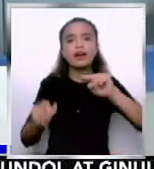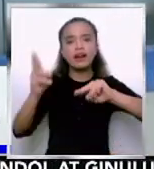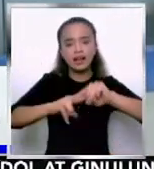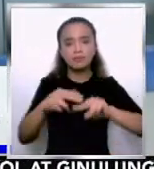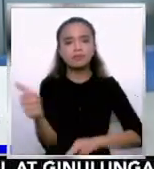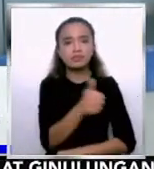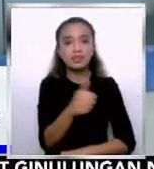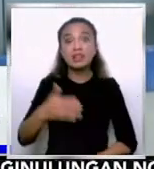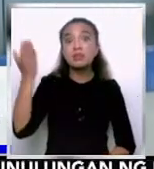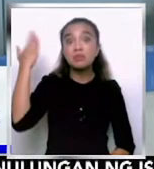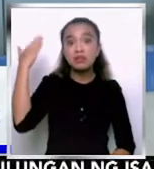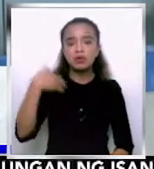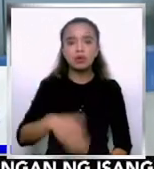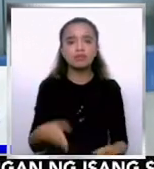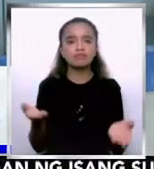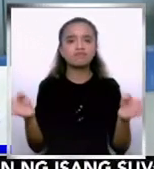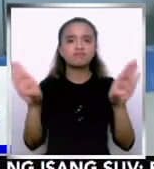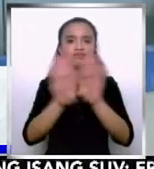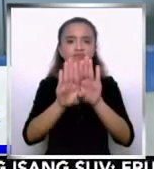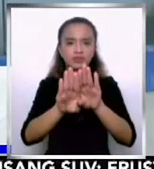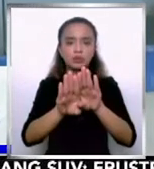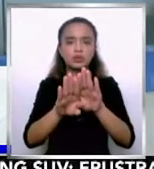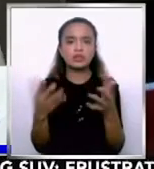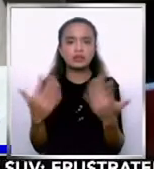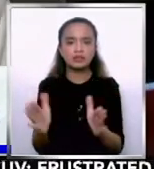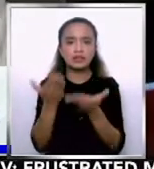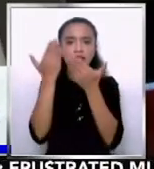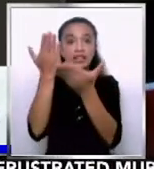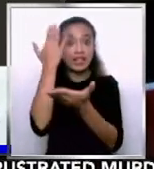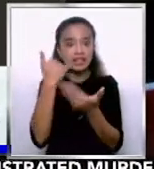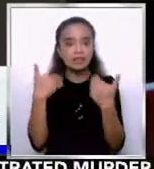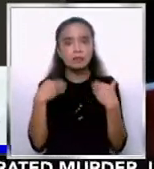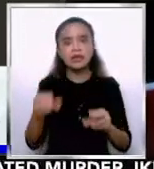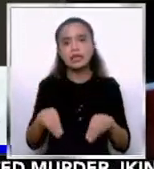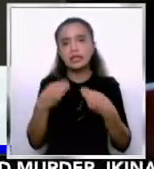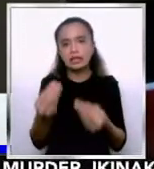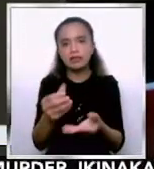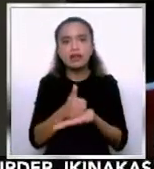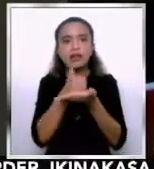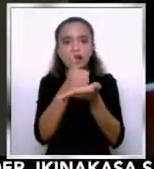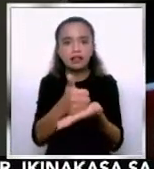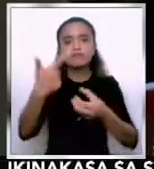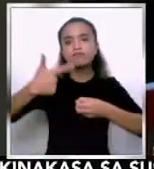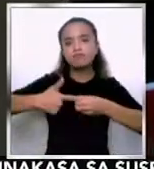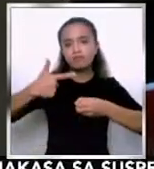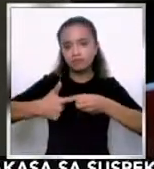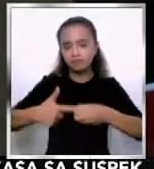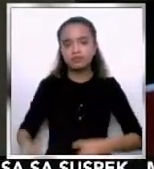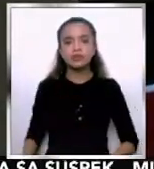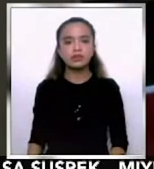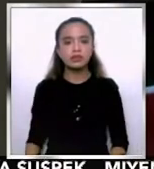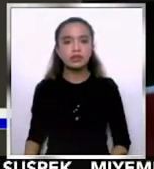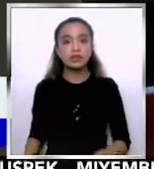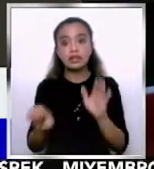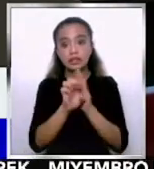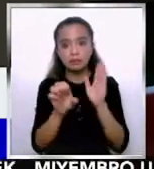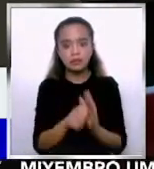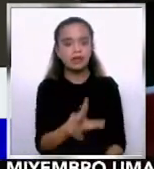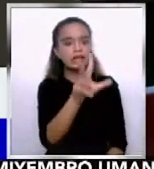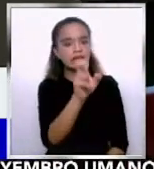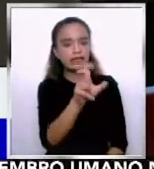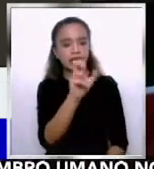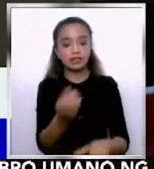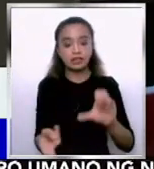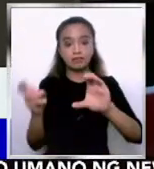dati ng LTFRB dahil sa ibinigay na fuel subsidy. Sa yung piso na yan, assuming na makapagsakay ng 300 passengers ang isang jeep